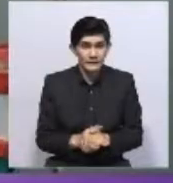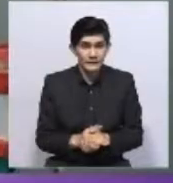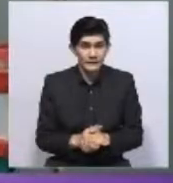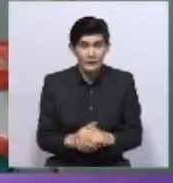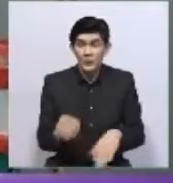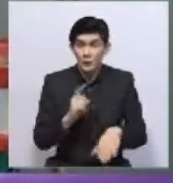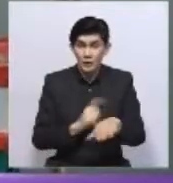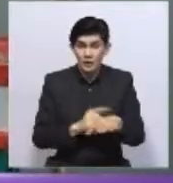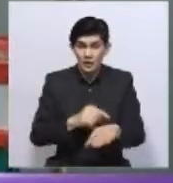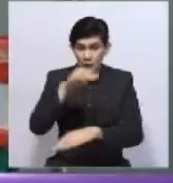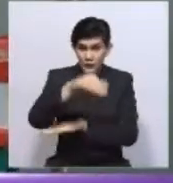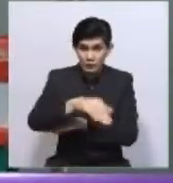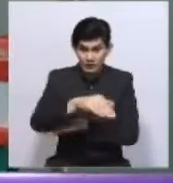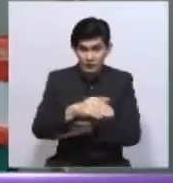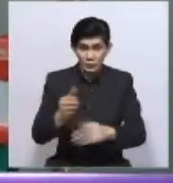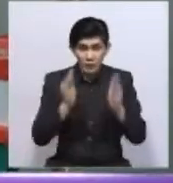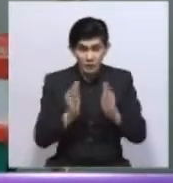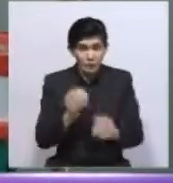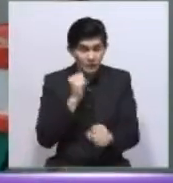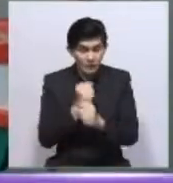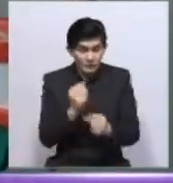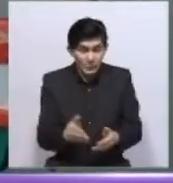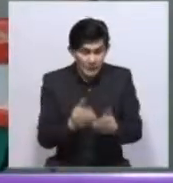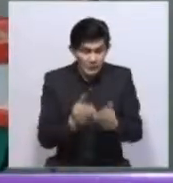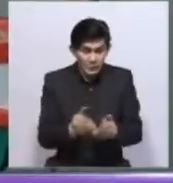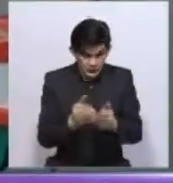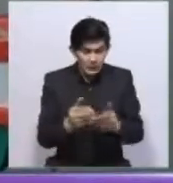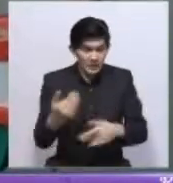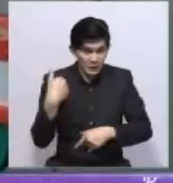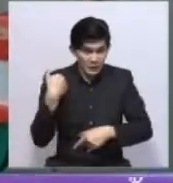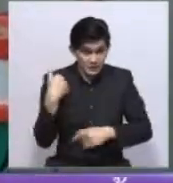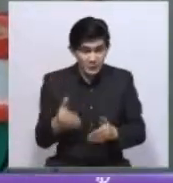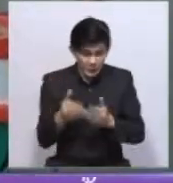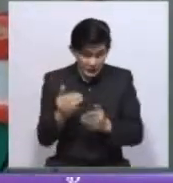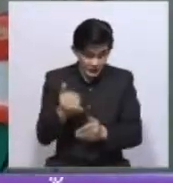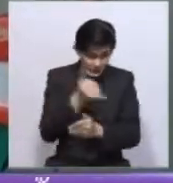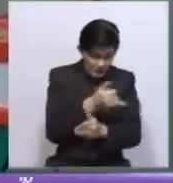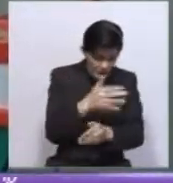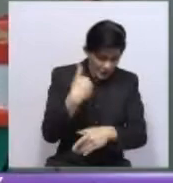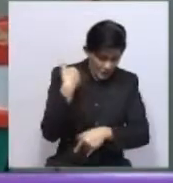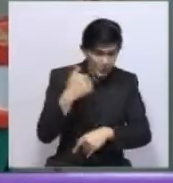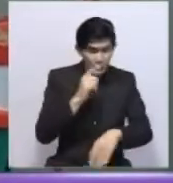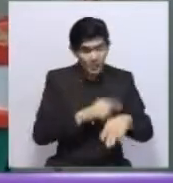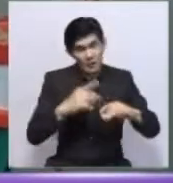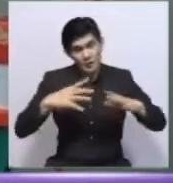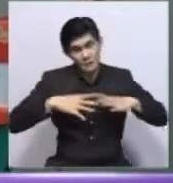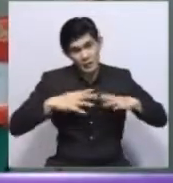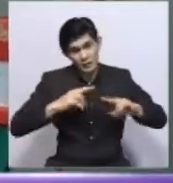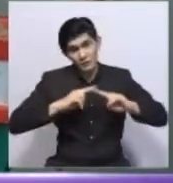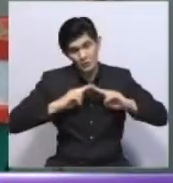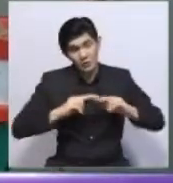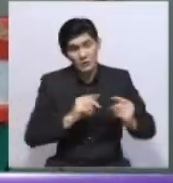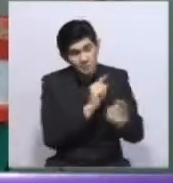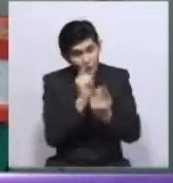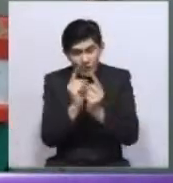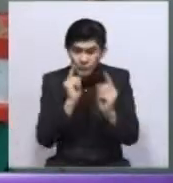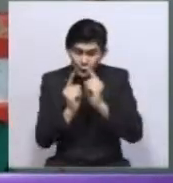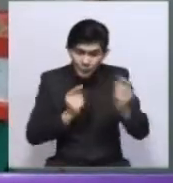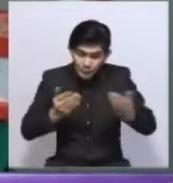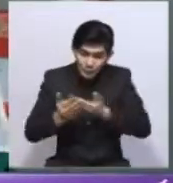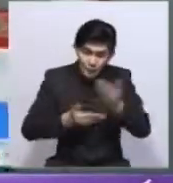ช่วงเวลาเย็นๆอย่างนี้นะคะเหล่าลูกเรือค่ะที่เดินทางขึ้นมาที่ท่าแล้วนะคะก็จะมีเวลาพักผ่อนค่ะแล้วก็ได้พบปะ